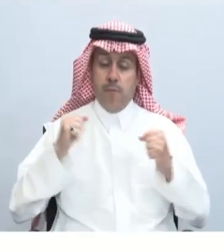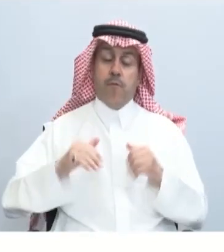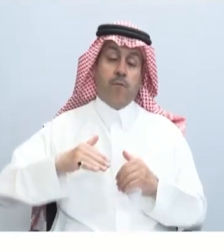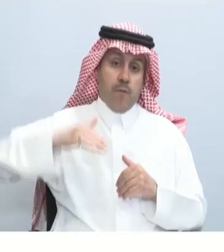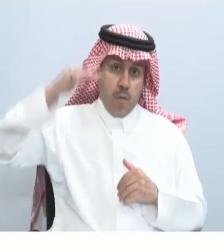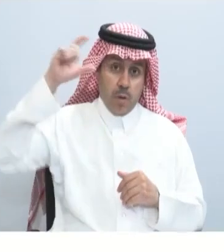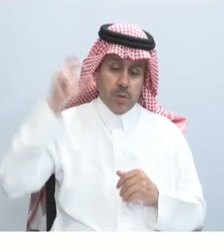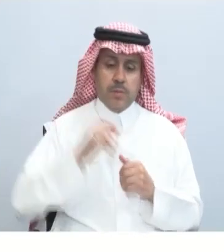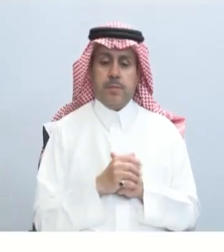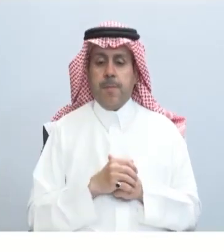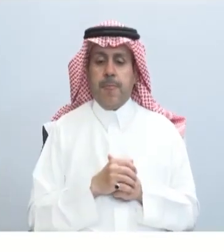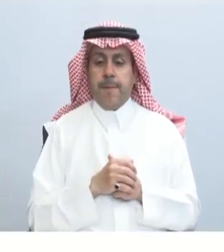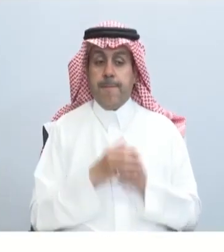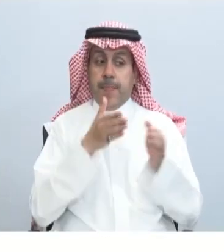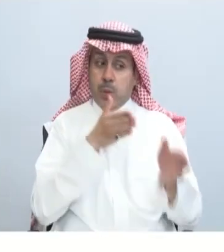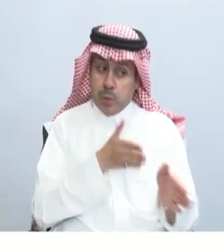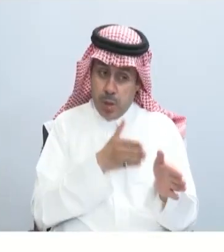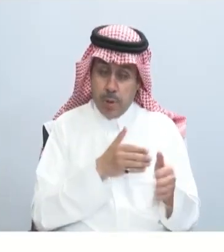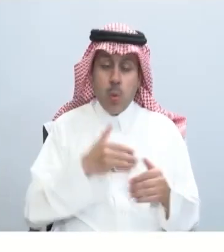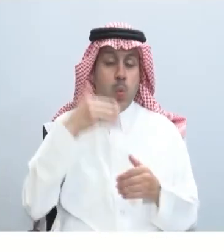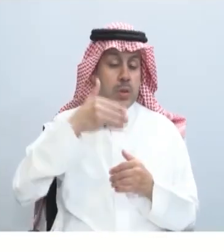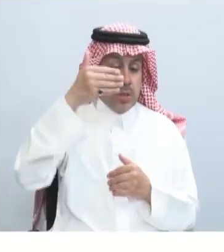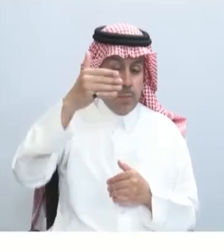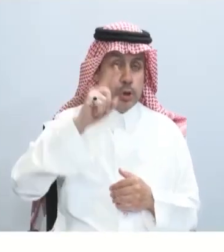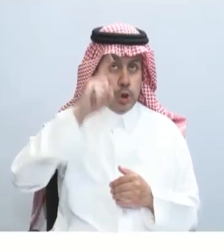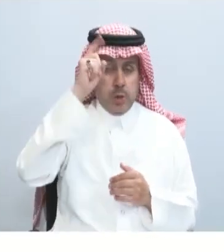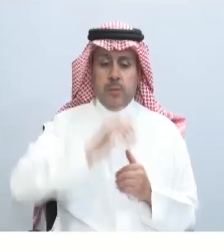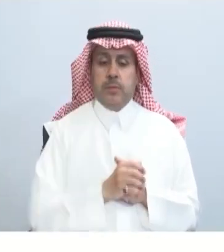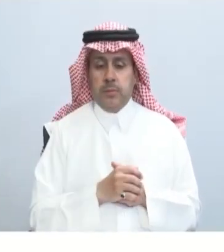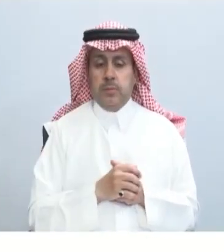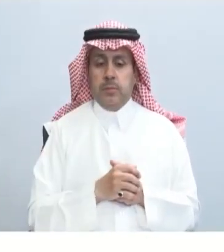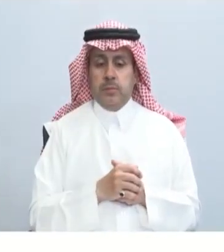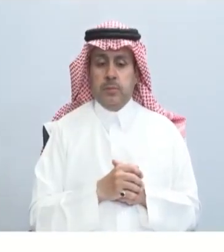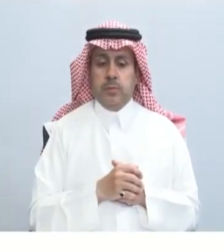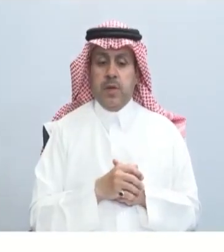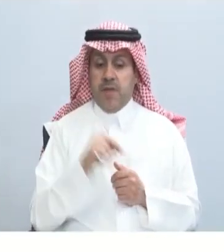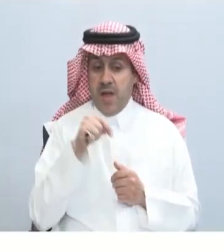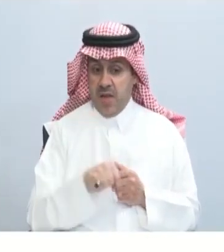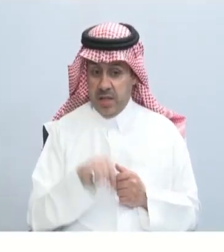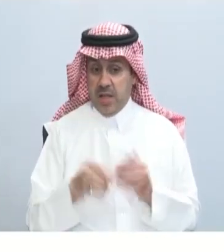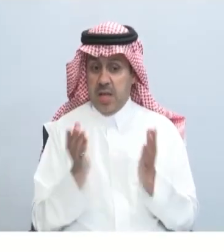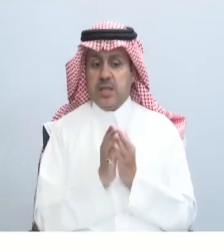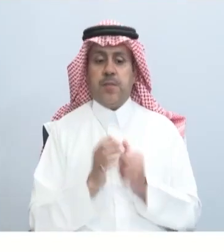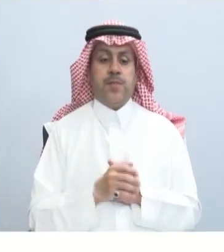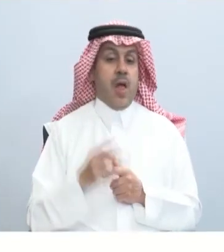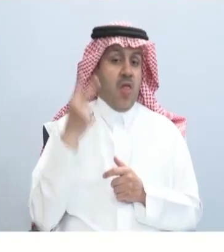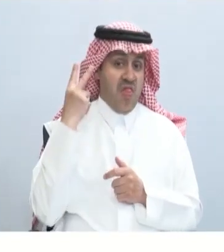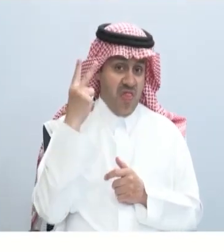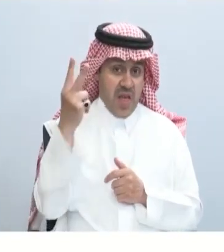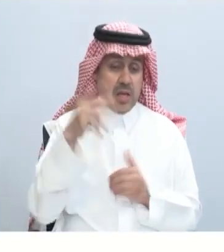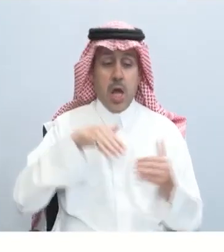المسلمين نتابع ونستكمل ان شاء الله اليوم باذن الله في هذا ال درس